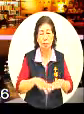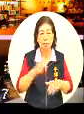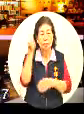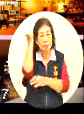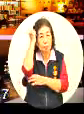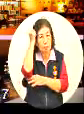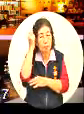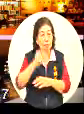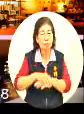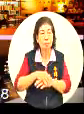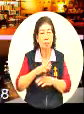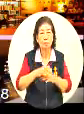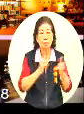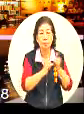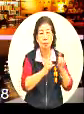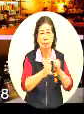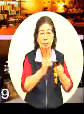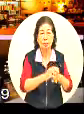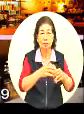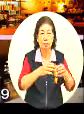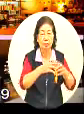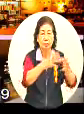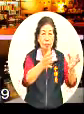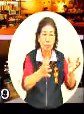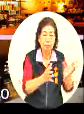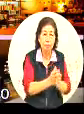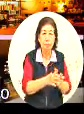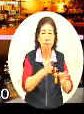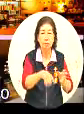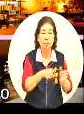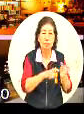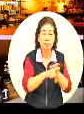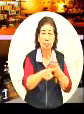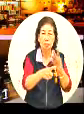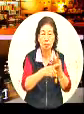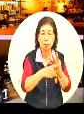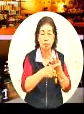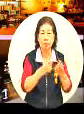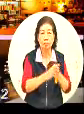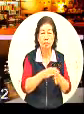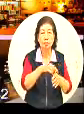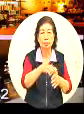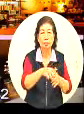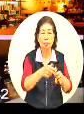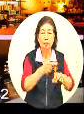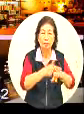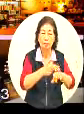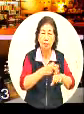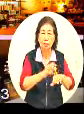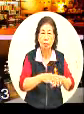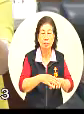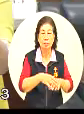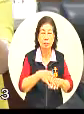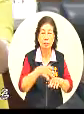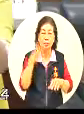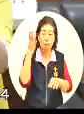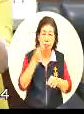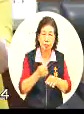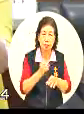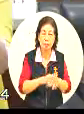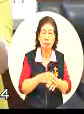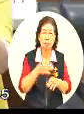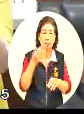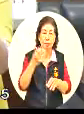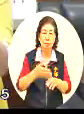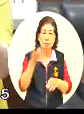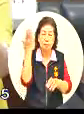哦文史团体。还是专业人士都一再的希望说，讲过去我们高雄县哦存